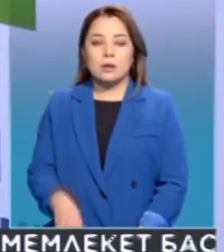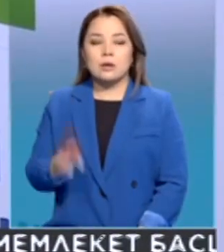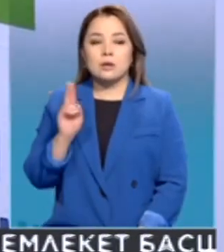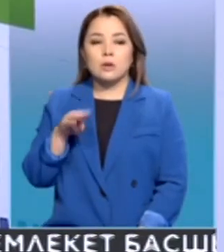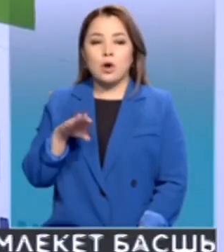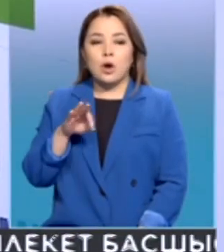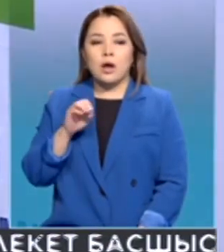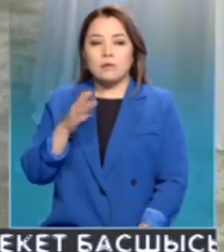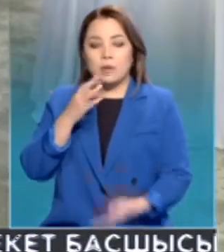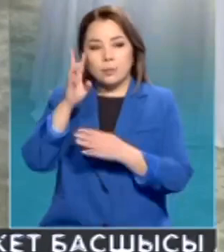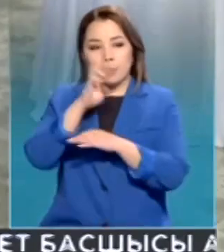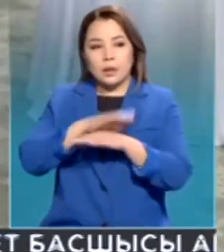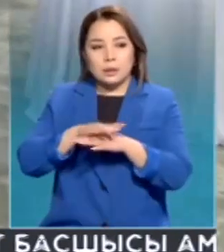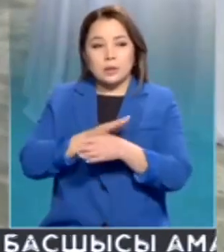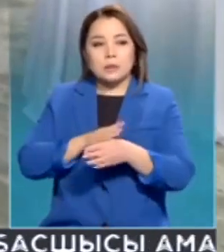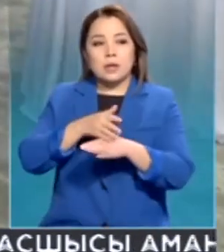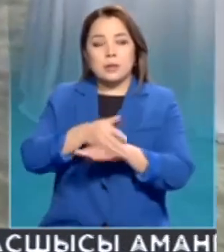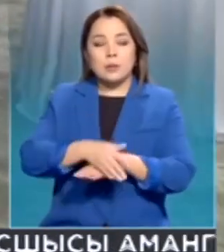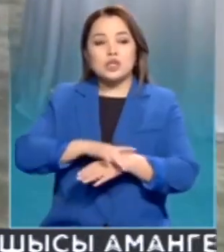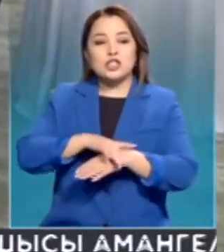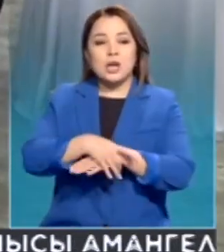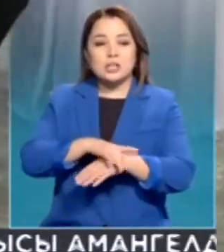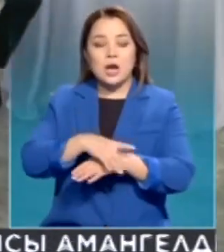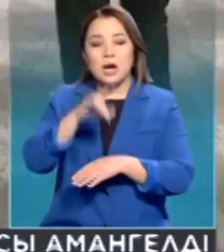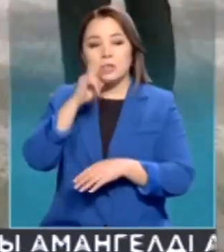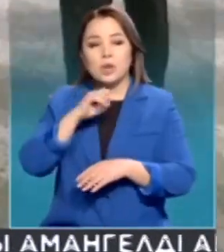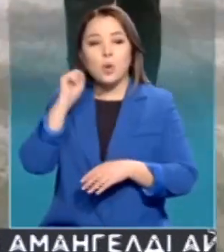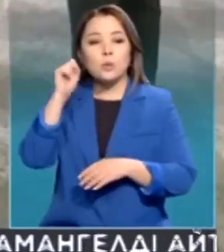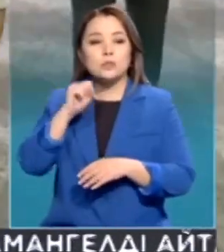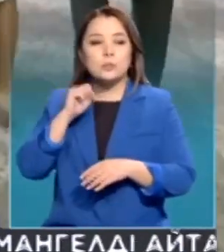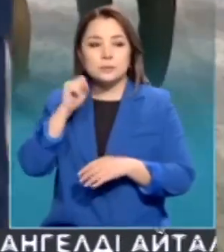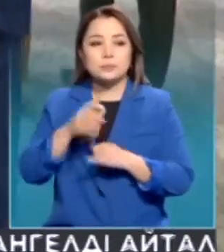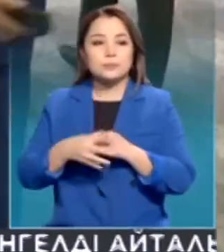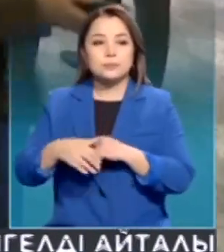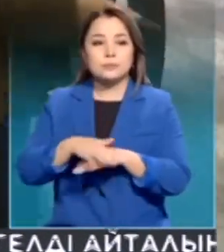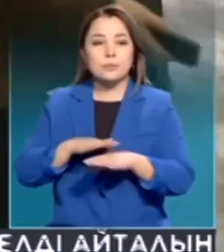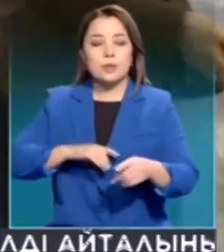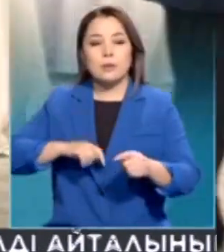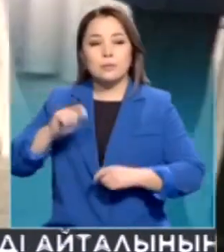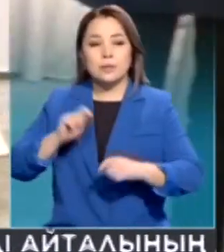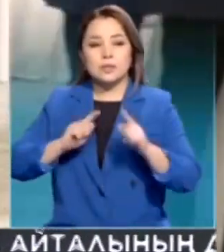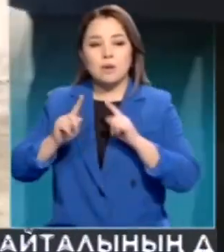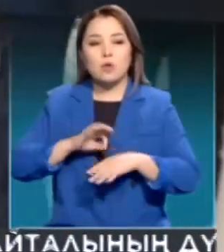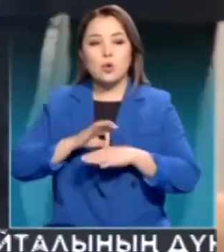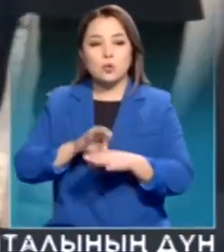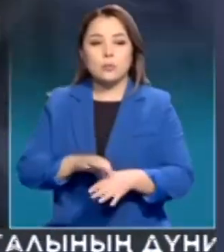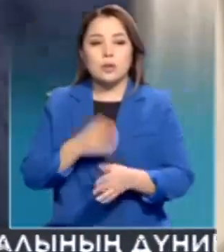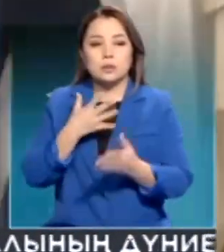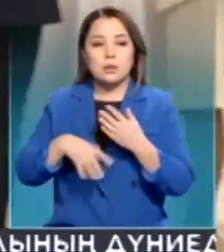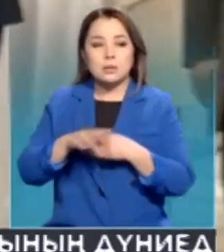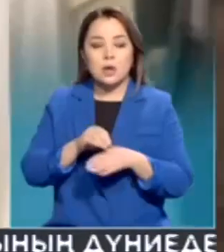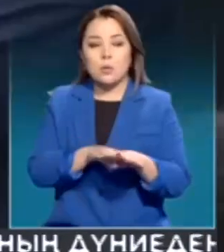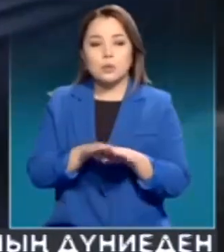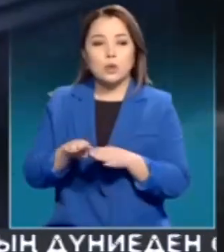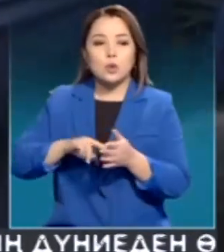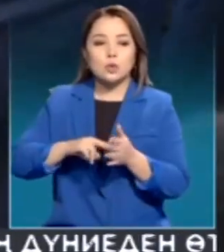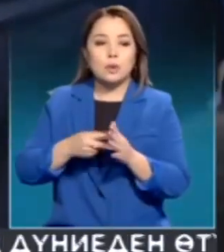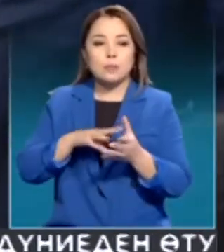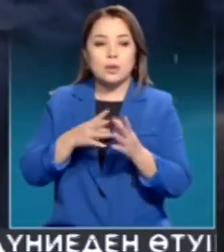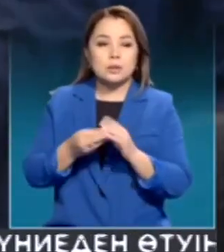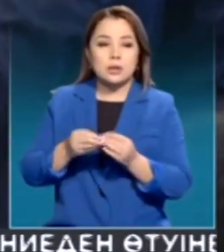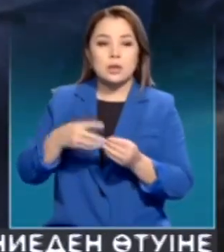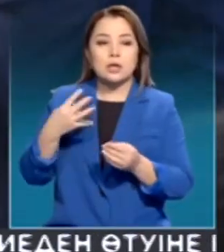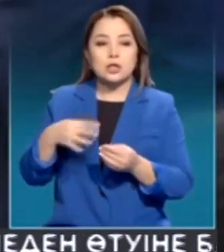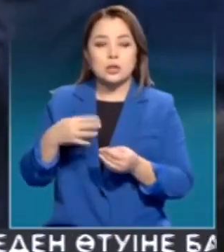Қасым-Жомарт Тоқаевтың мемлекеттік сапары кезінде Ташкентте Қазақстан мен Өзбекстанның өңіраралық бизнес-форумы өтіп, тараптар ортақ жобалар бойынша 40